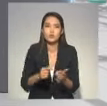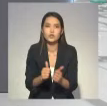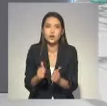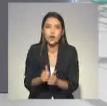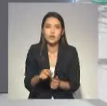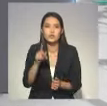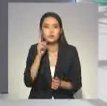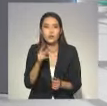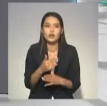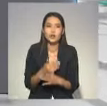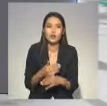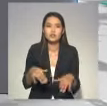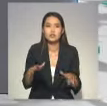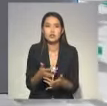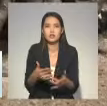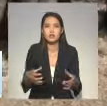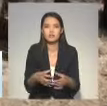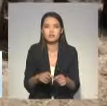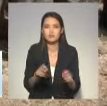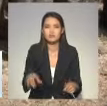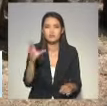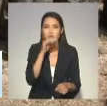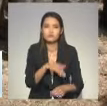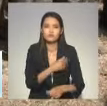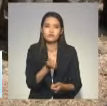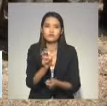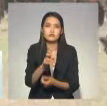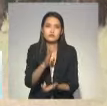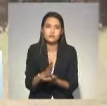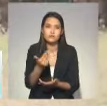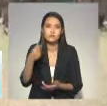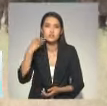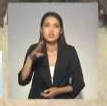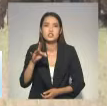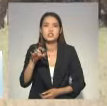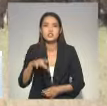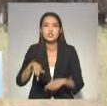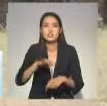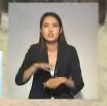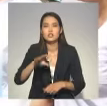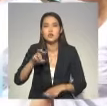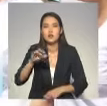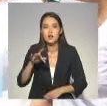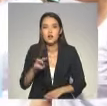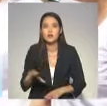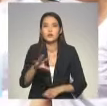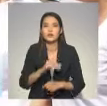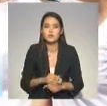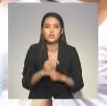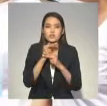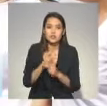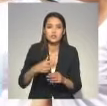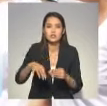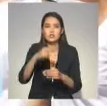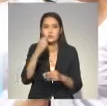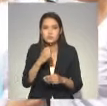членов молодежного крыла «Жастаруха». К слову, работу волонтеров отметил и президент страны Касым-Жомарт Токаев, лично выразил благодарность всем